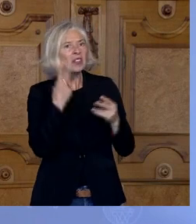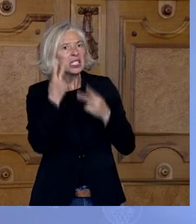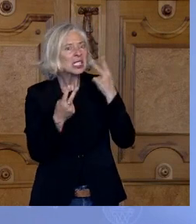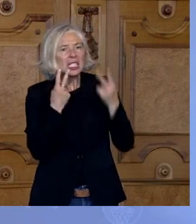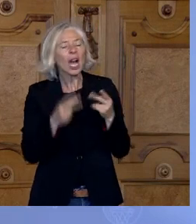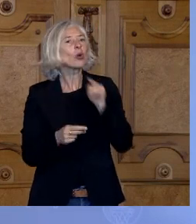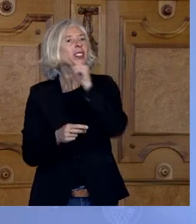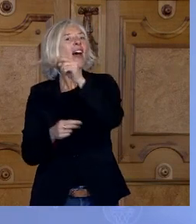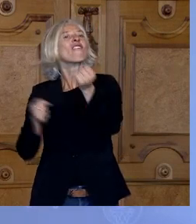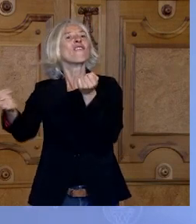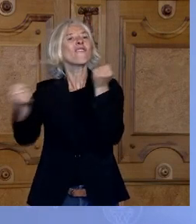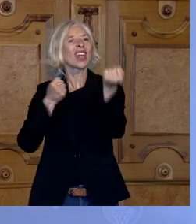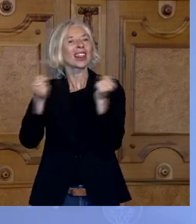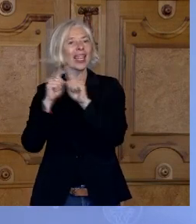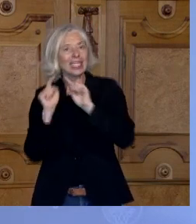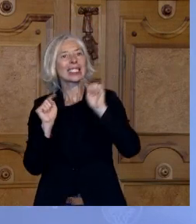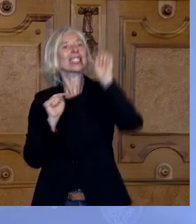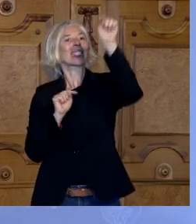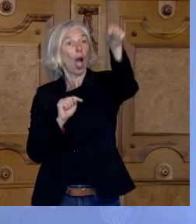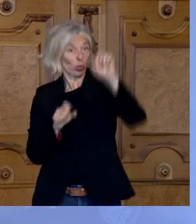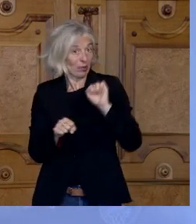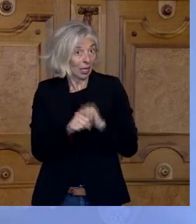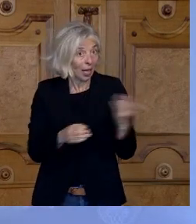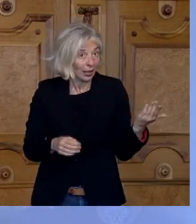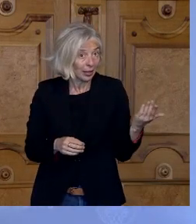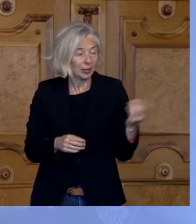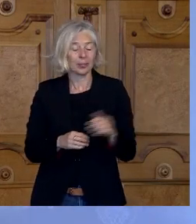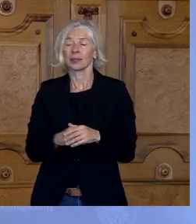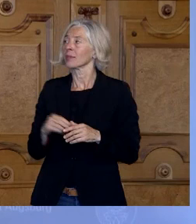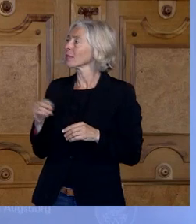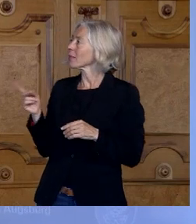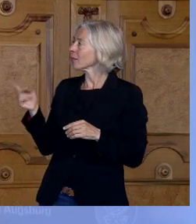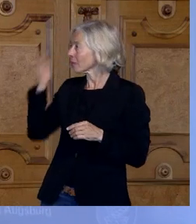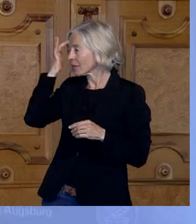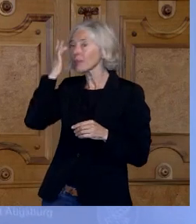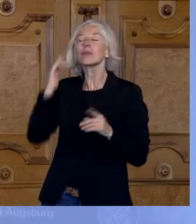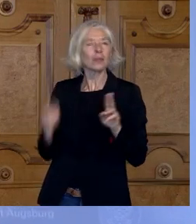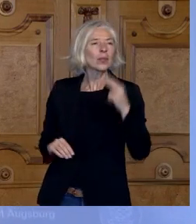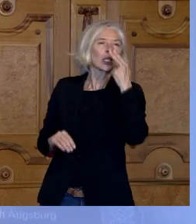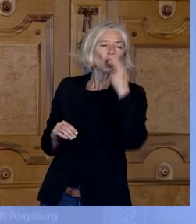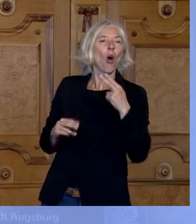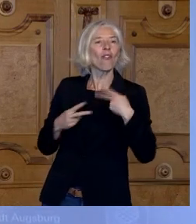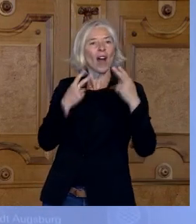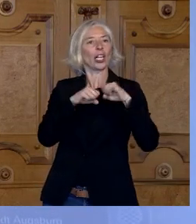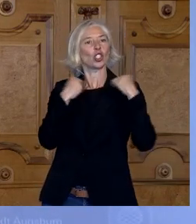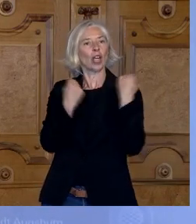Freie verlagert werden können. Wenn man sich die Infektionsschutzverordnung des Freistaates Bayern anguckt, dann gibt es